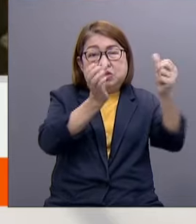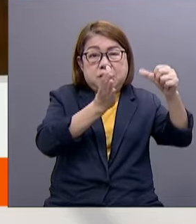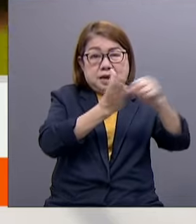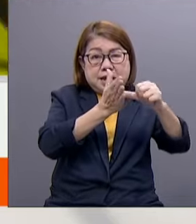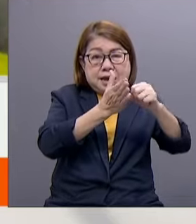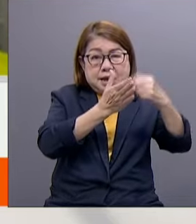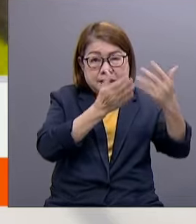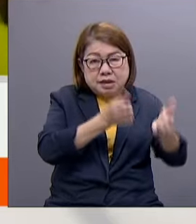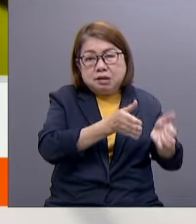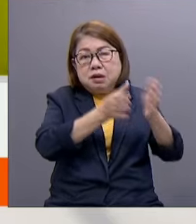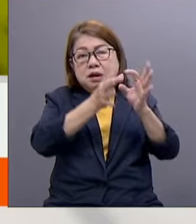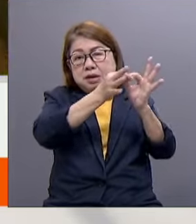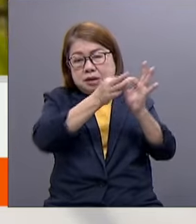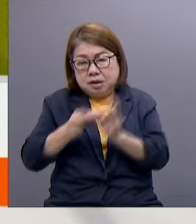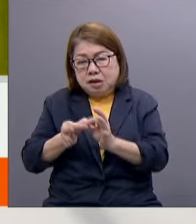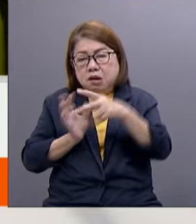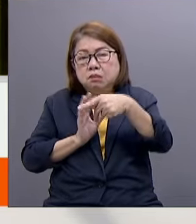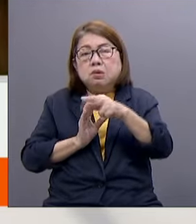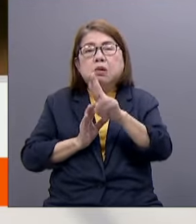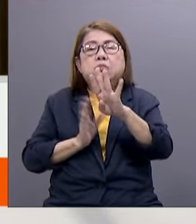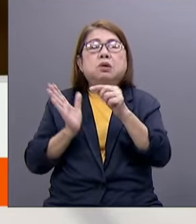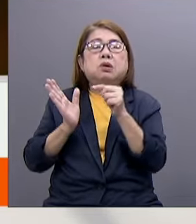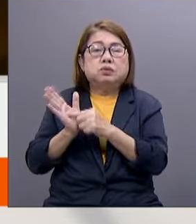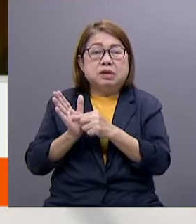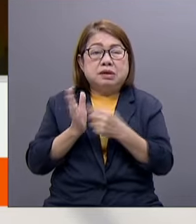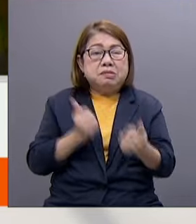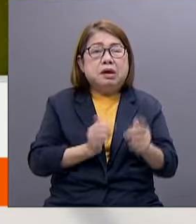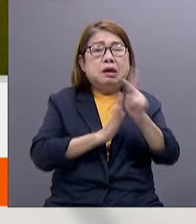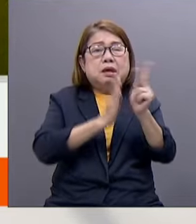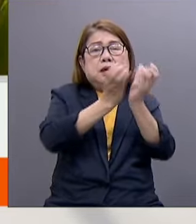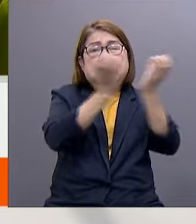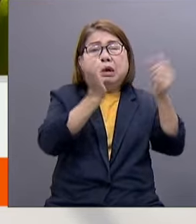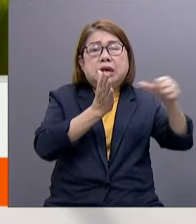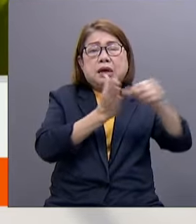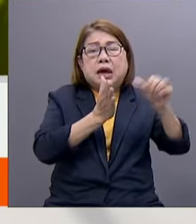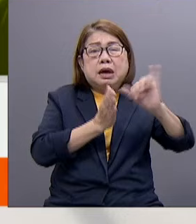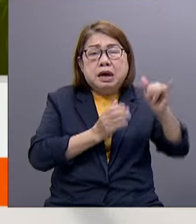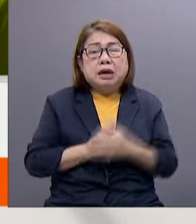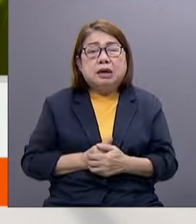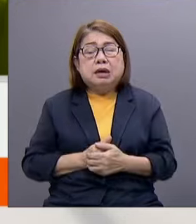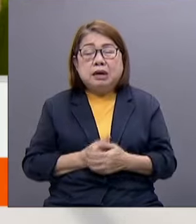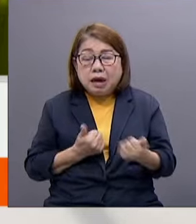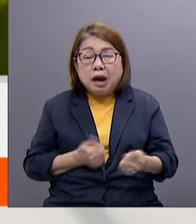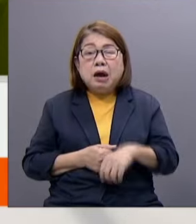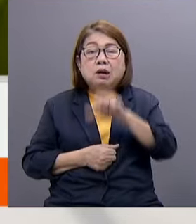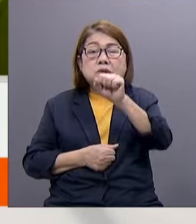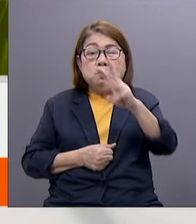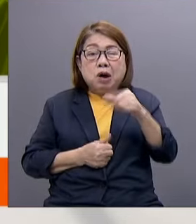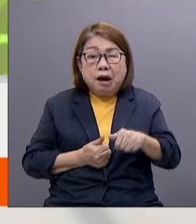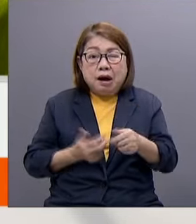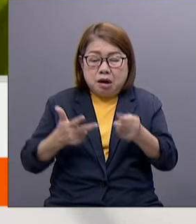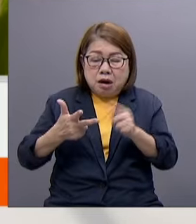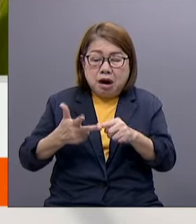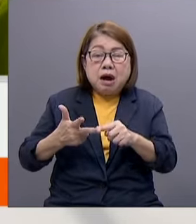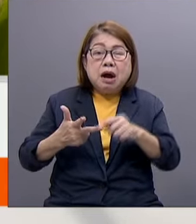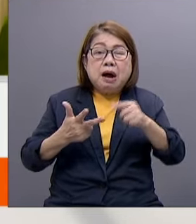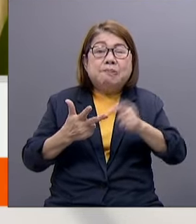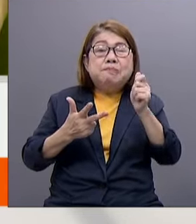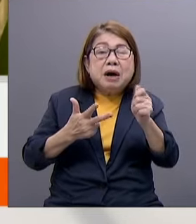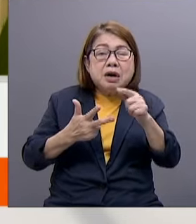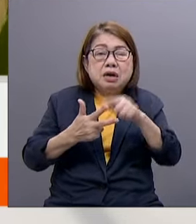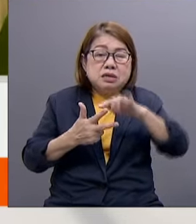เมื่อมันยังไม่รัฐธรรมนูญมันยังไม่ได้แก้เราจะทำยังไงเราจะบอกว่ายกเลิกสว.ตอนนี้ก็ยังไม่ได้เพราะว่